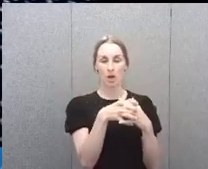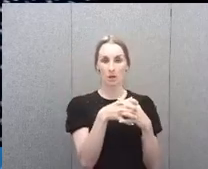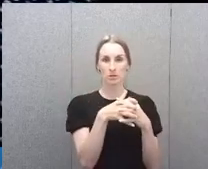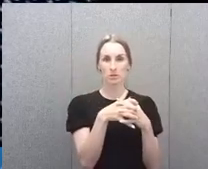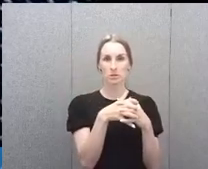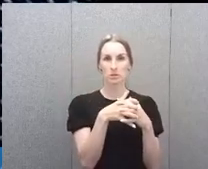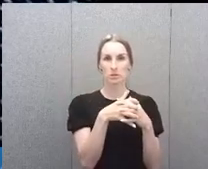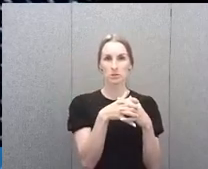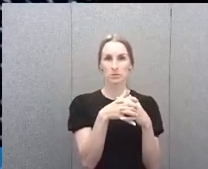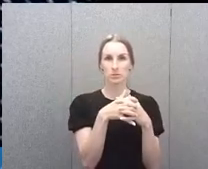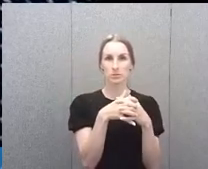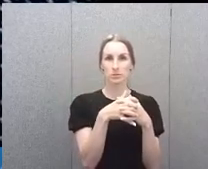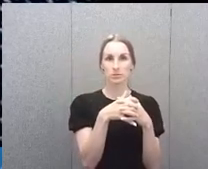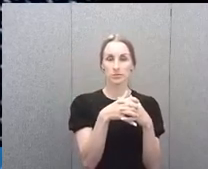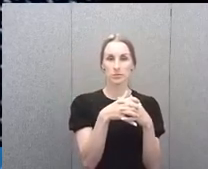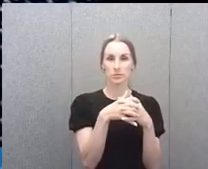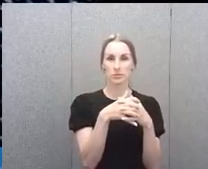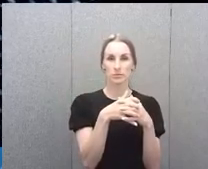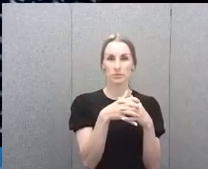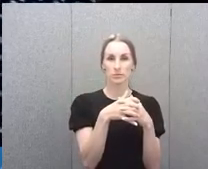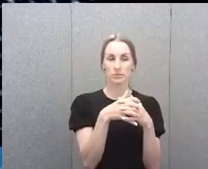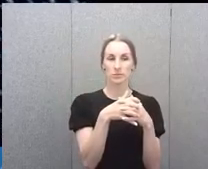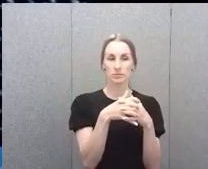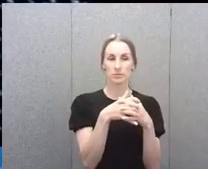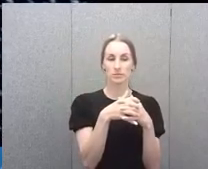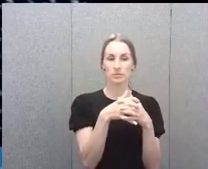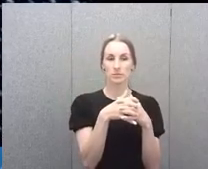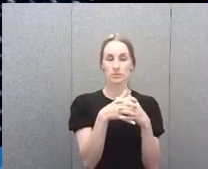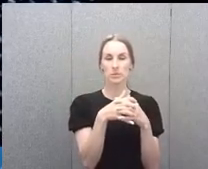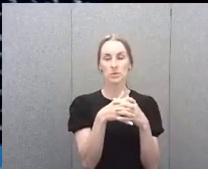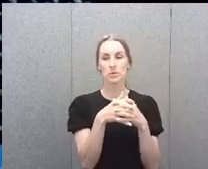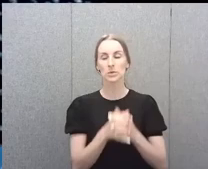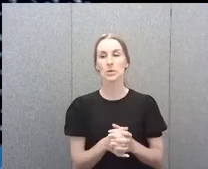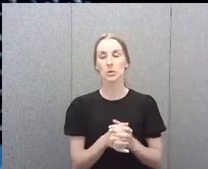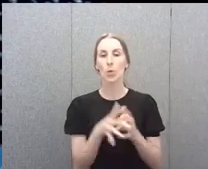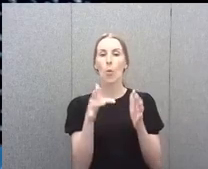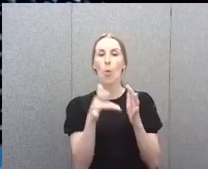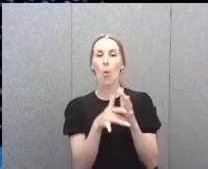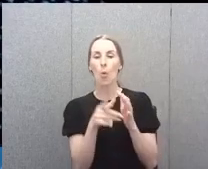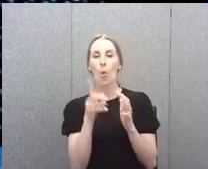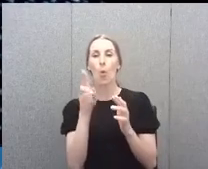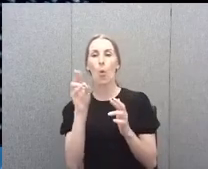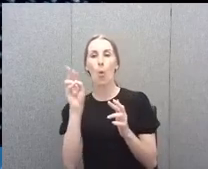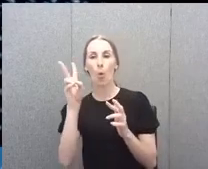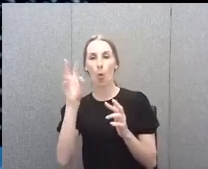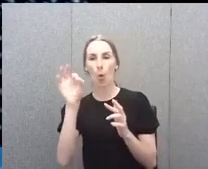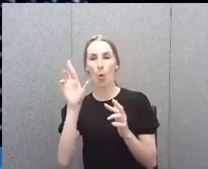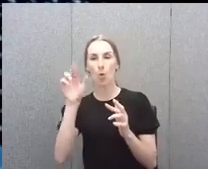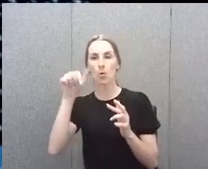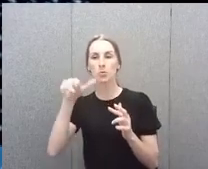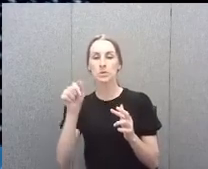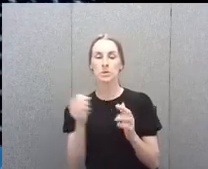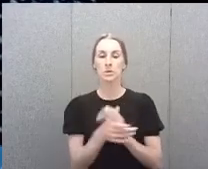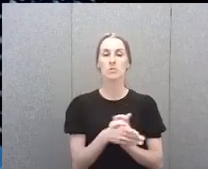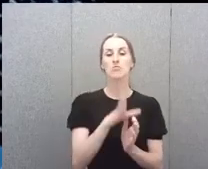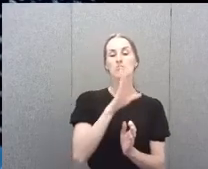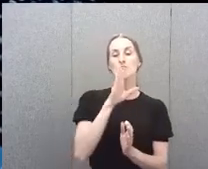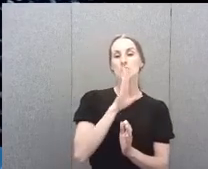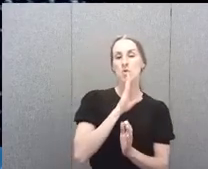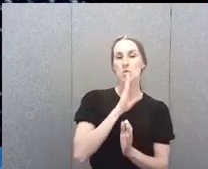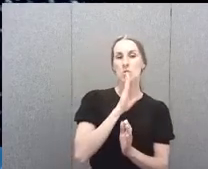В особенности о том, как женщины в бедных странах возглавляют эту борьбу. Они самые